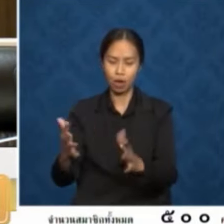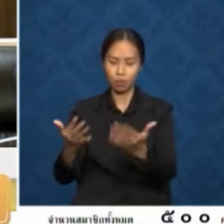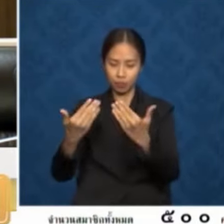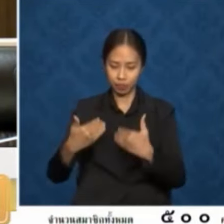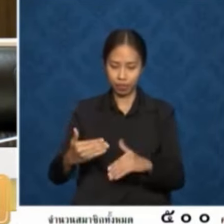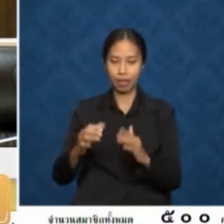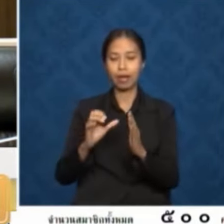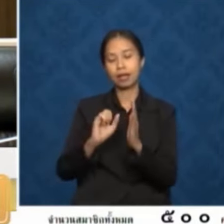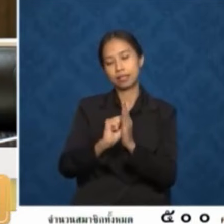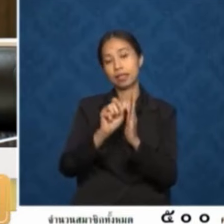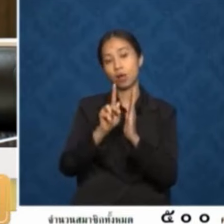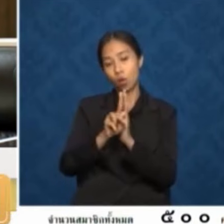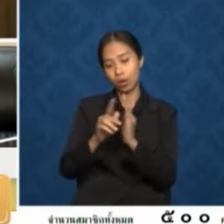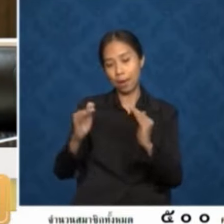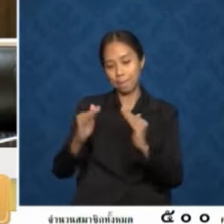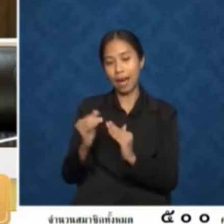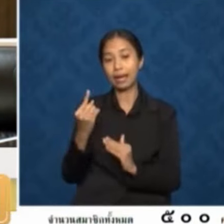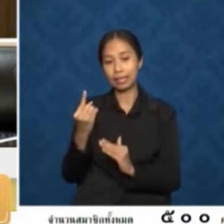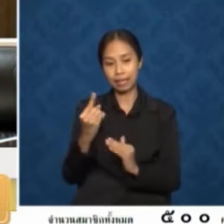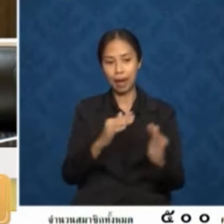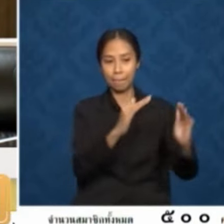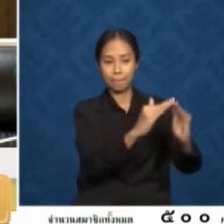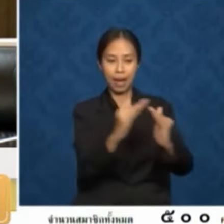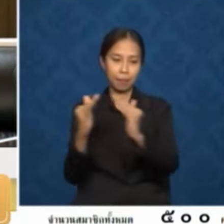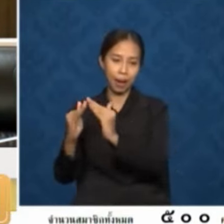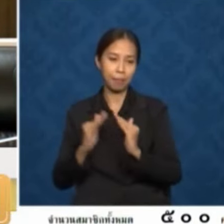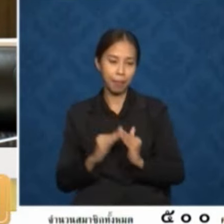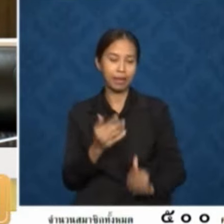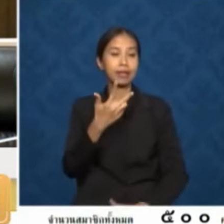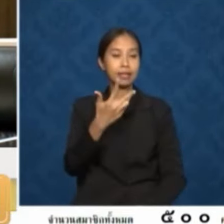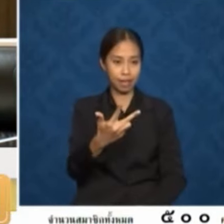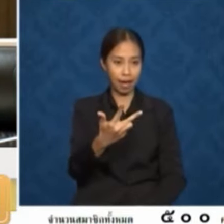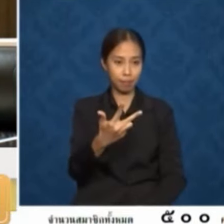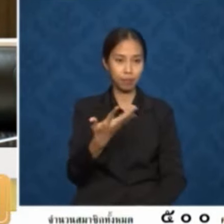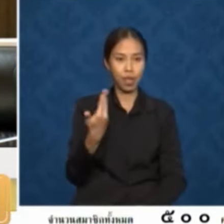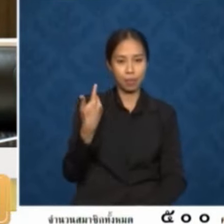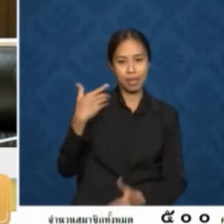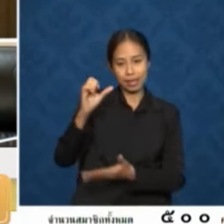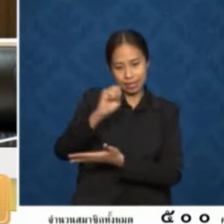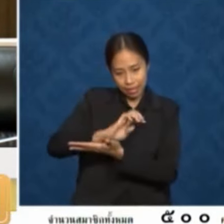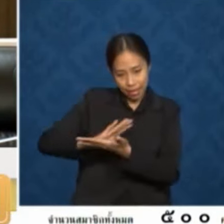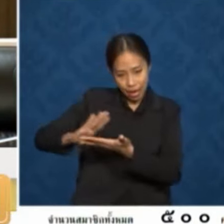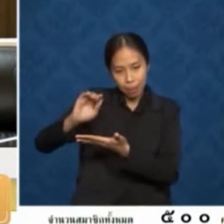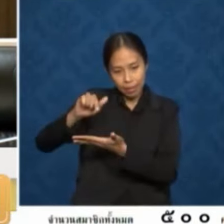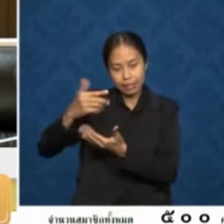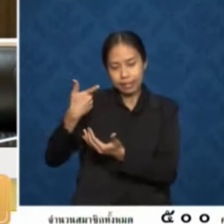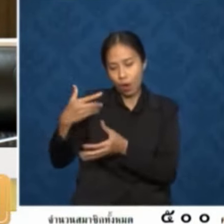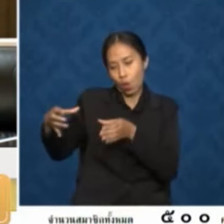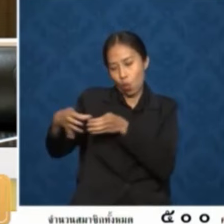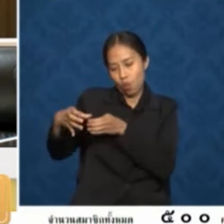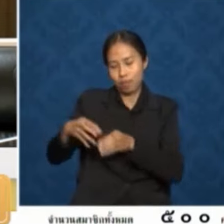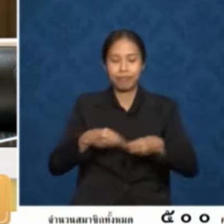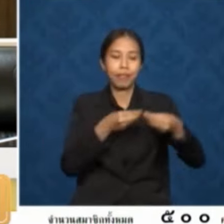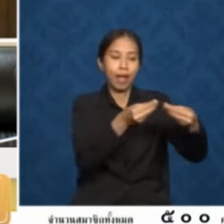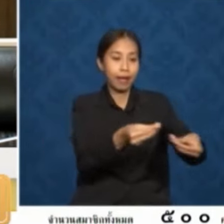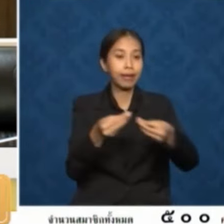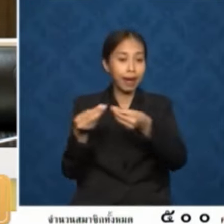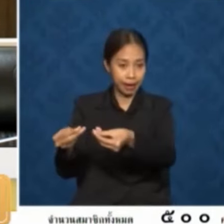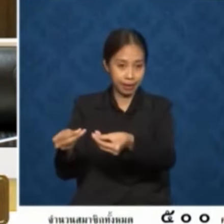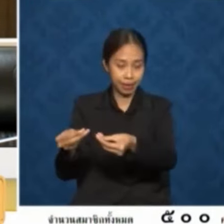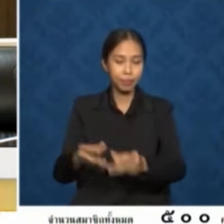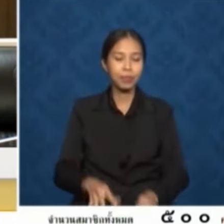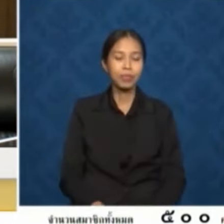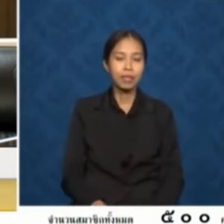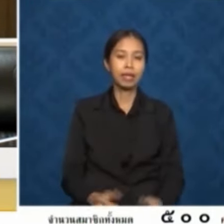ลนคร1หลังรวม3หลังซึ่งจัดโดยสถาบันพระปกเกล้าและคณะนอกจากนั้นแล้วท่